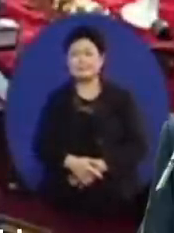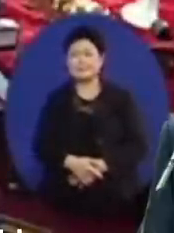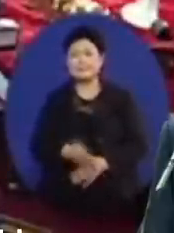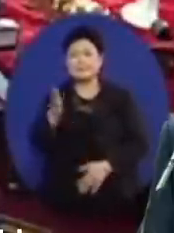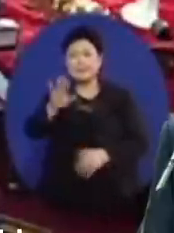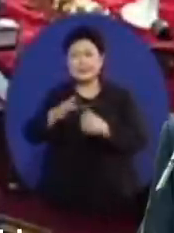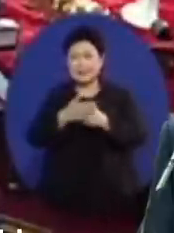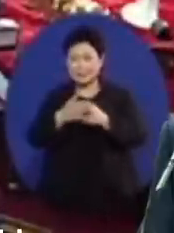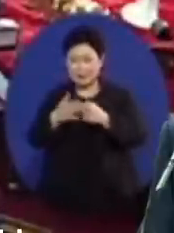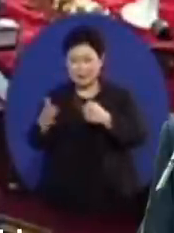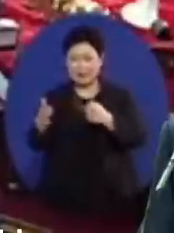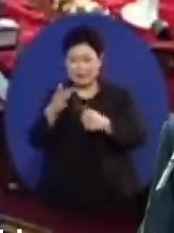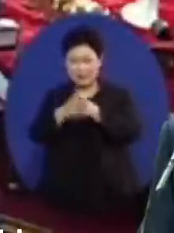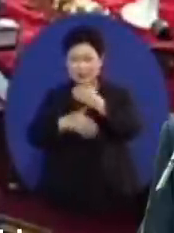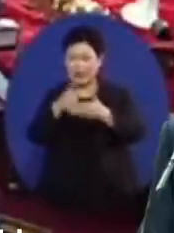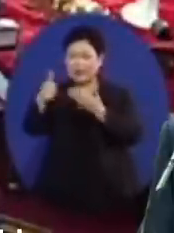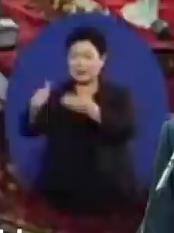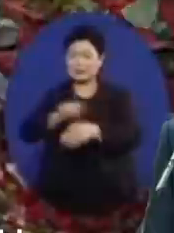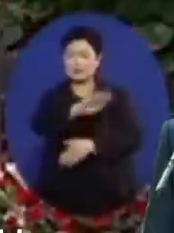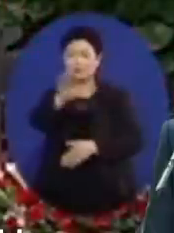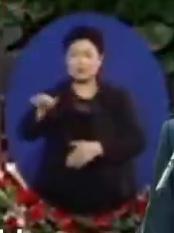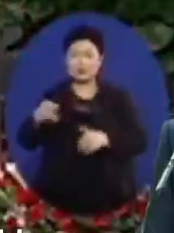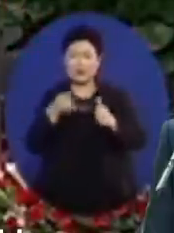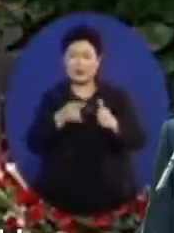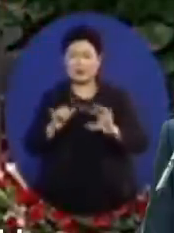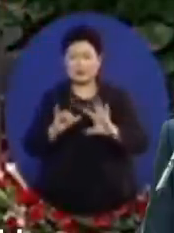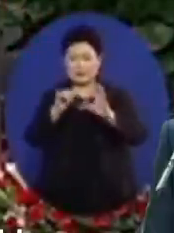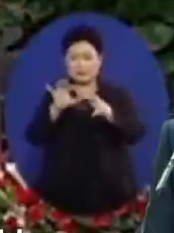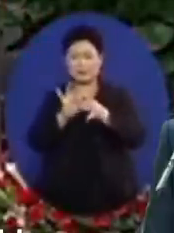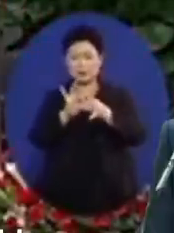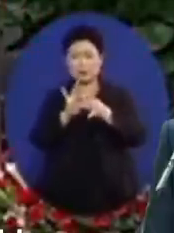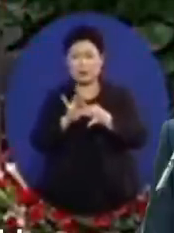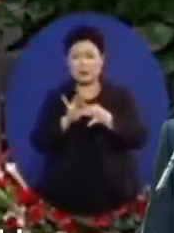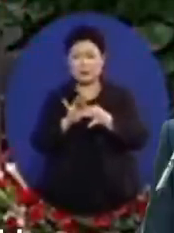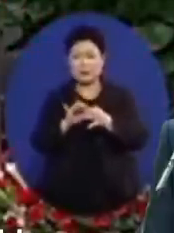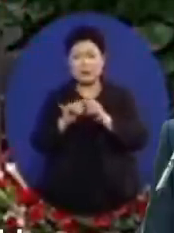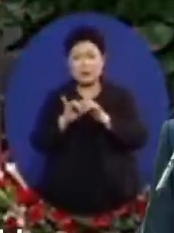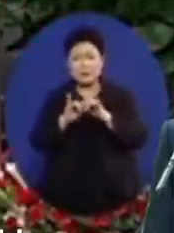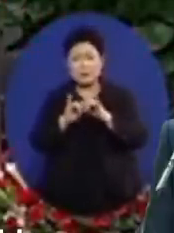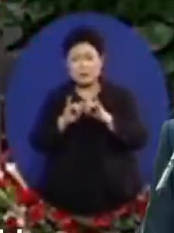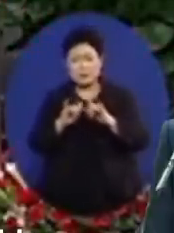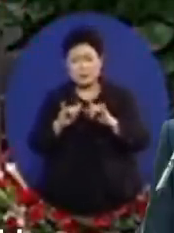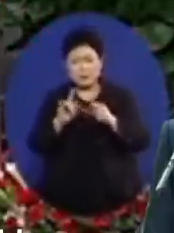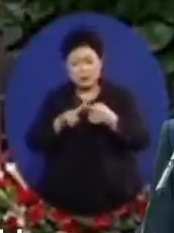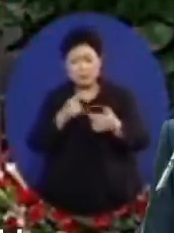그러므로 하나님께서는 우리에게 이 세상에 속한 인간적인 안락을 떠나라.